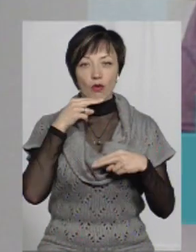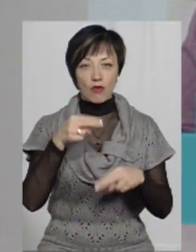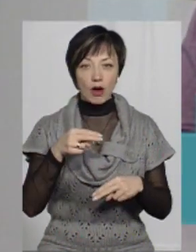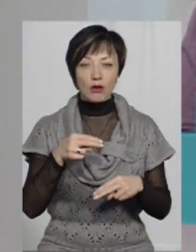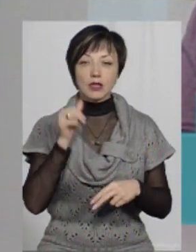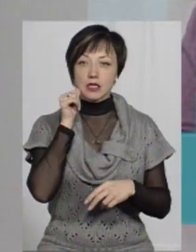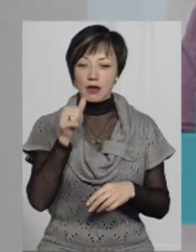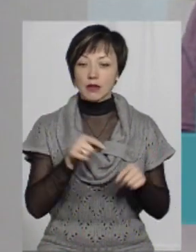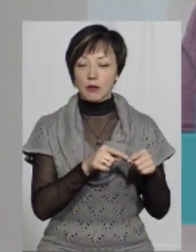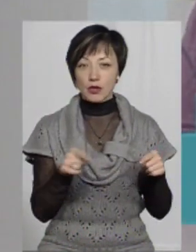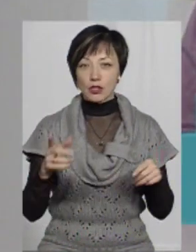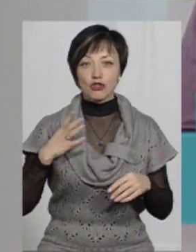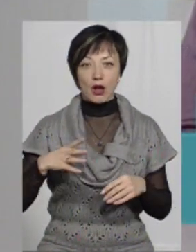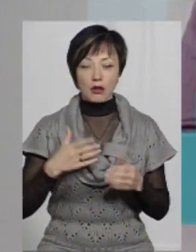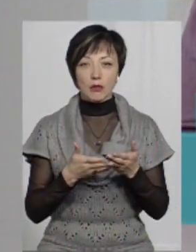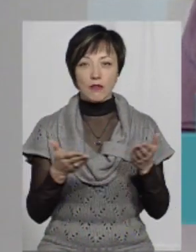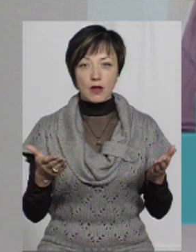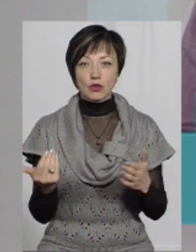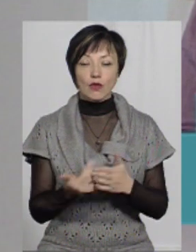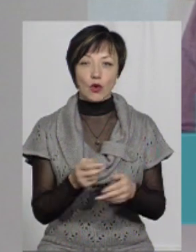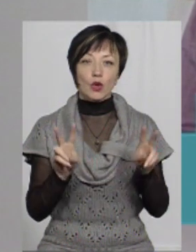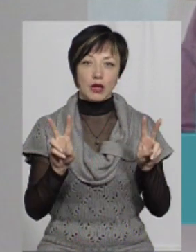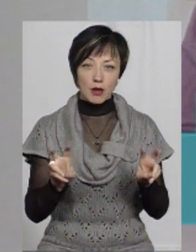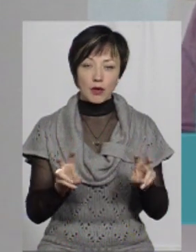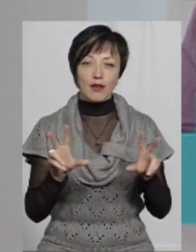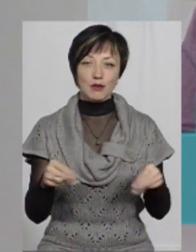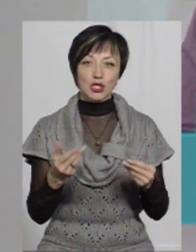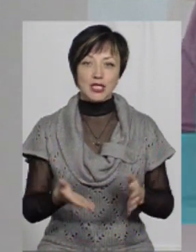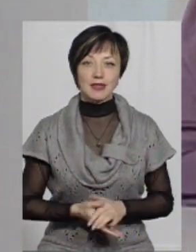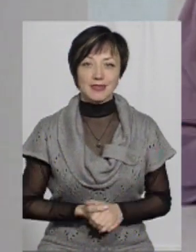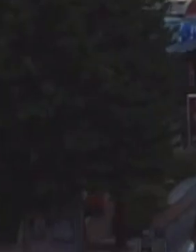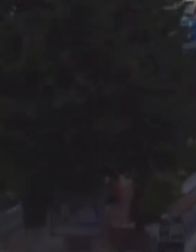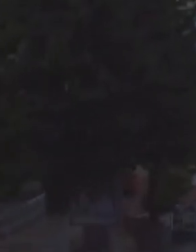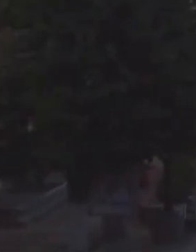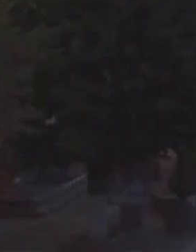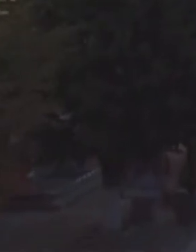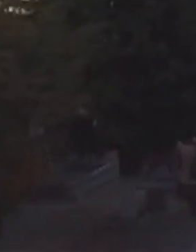за увагу. Завтра у цій же порі чекатимемо вас уже з новою темою. Нехай щастить!